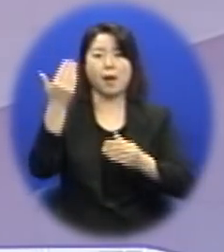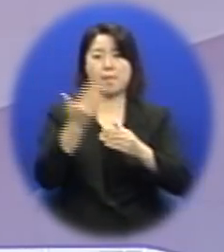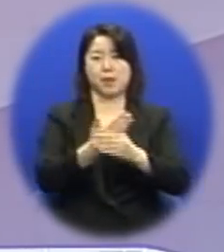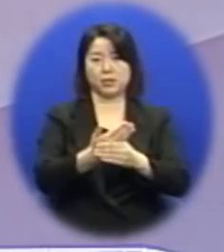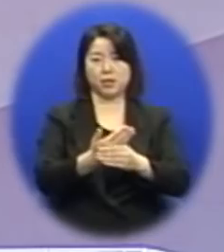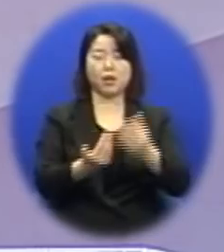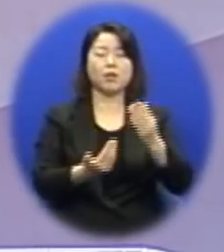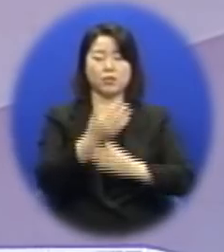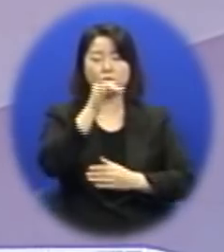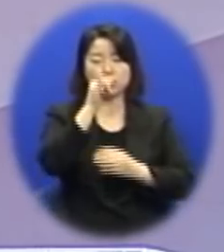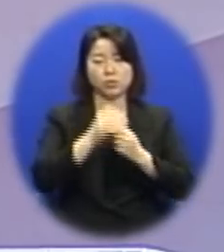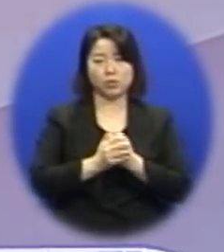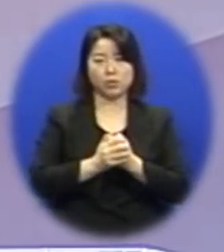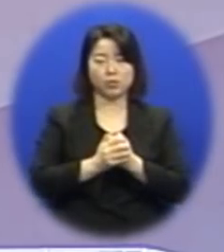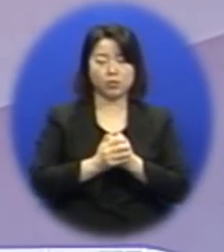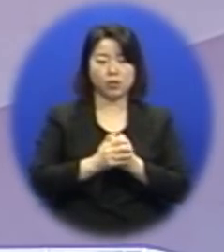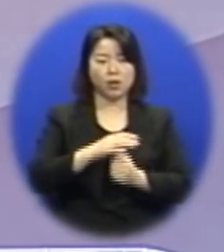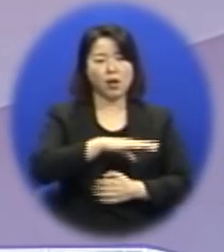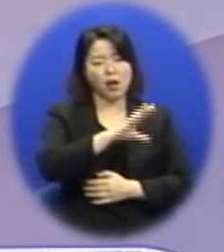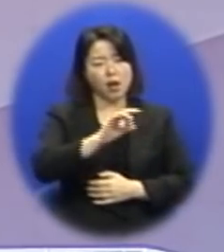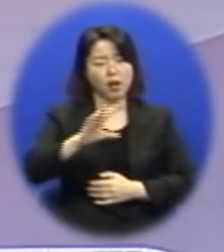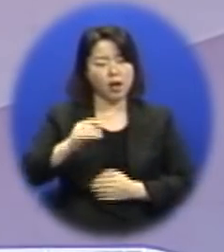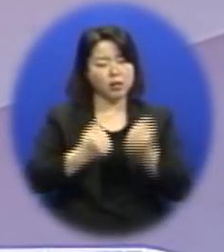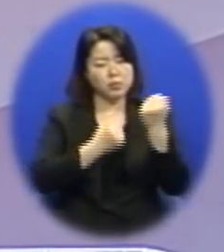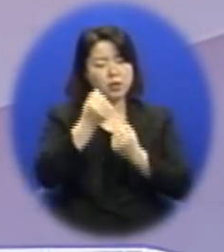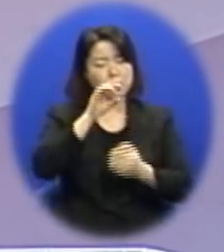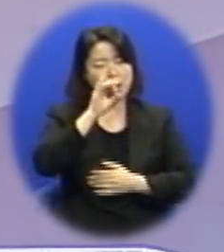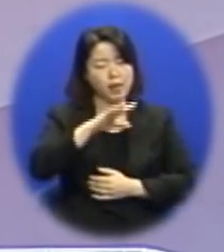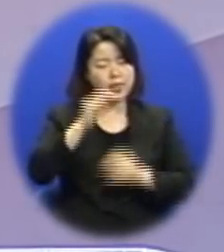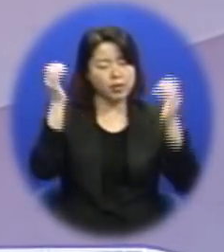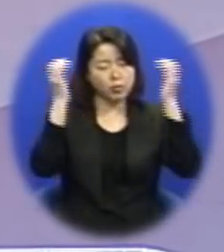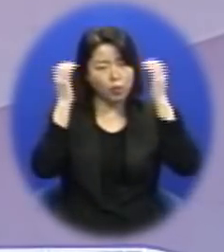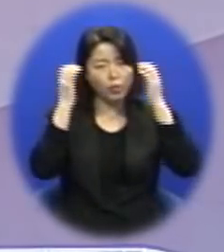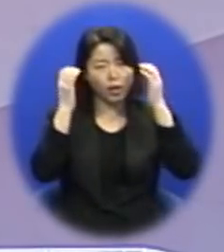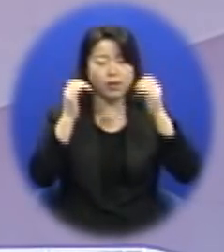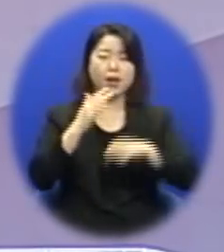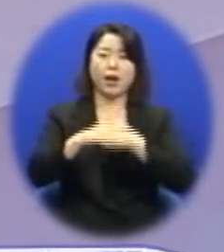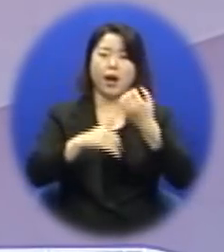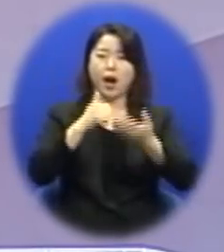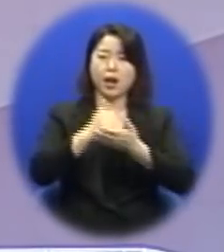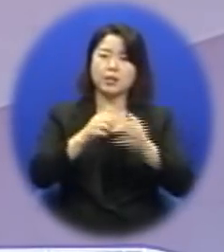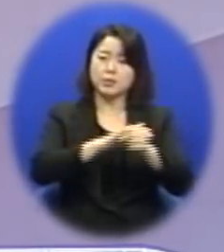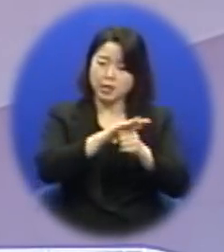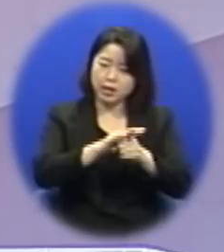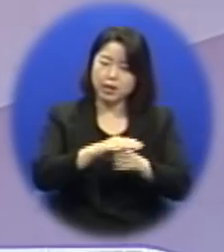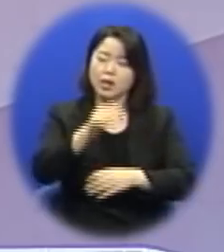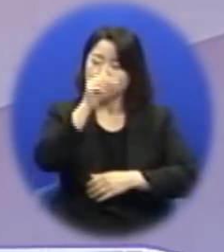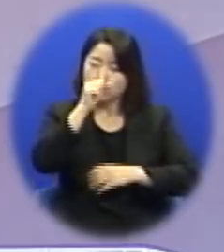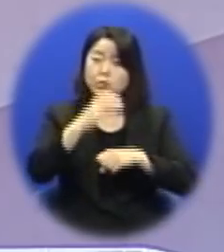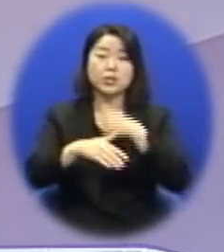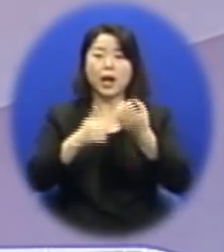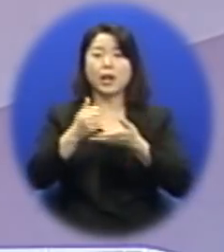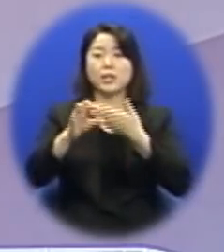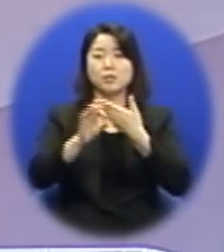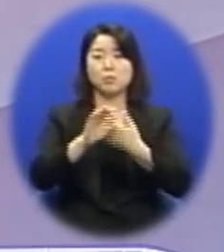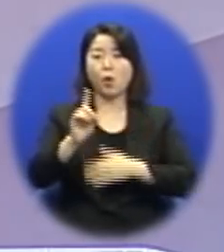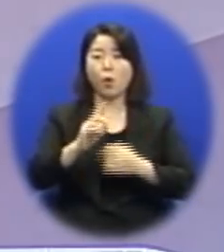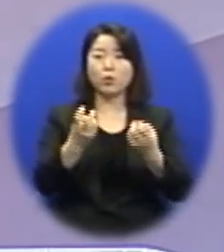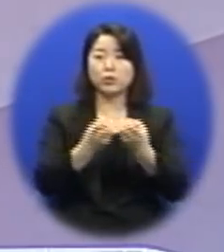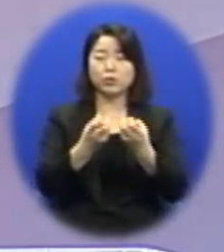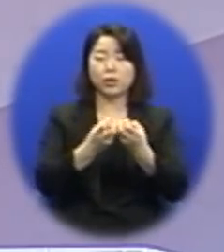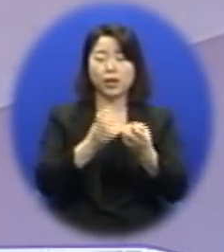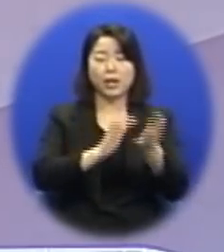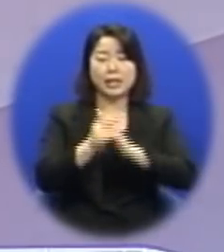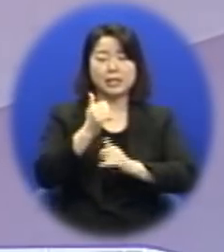때때로는 설명이 안 되는 고난 하나님이 살아계시고 사랑의 하나님이고 좋으신 하나님이라면 어떻게 예수 믿는게